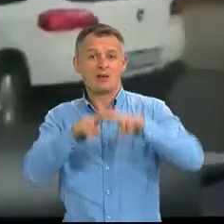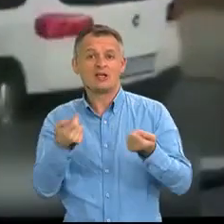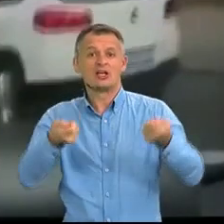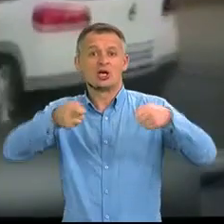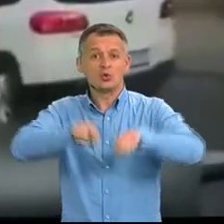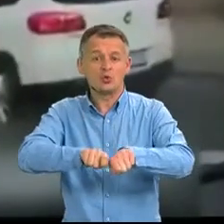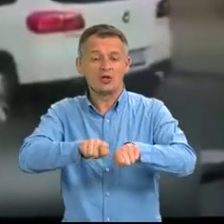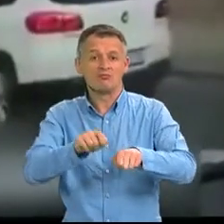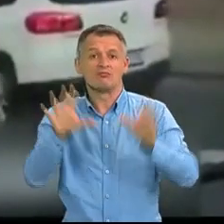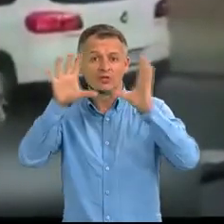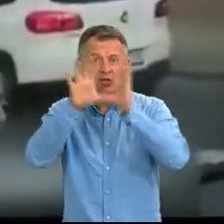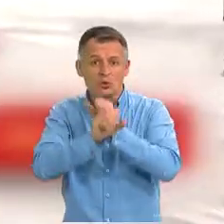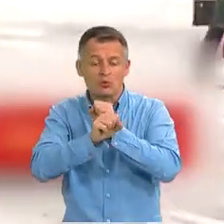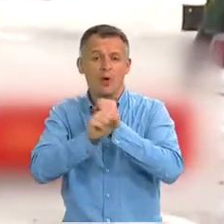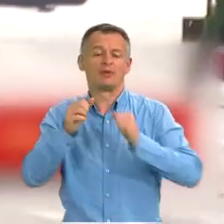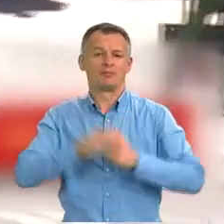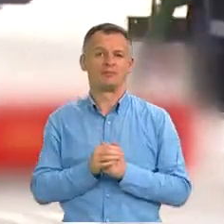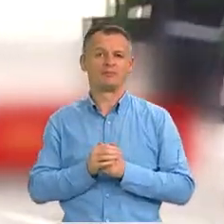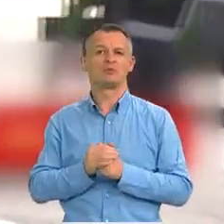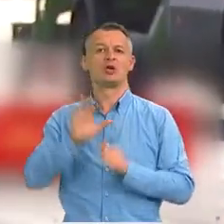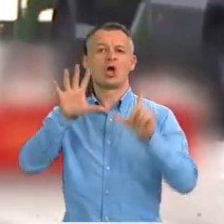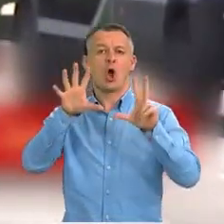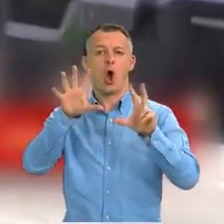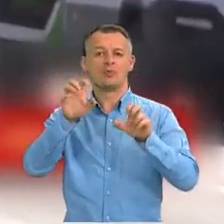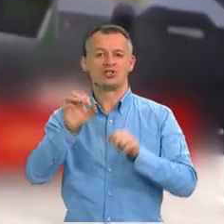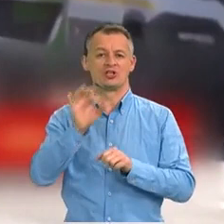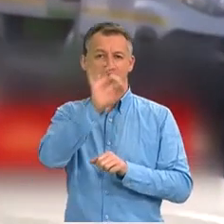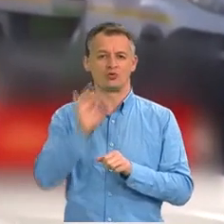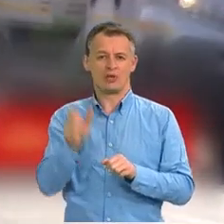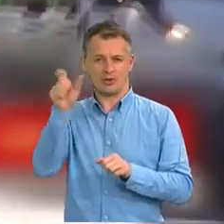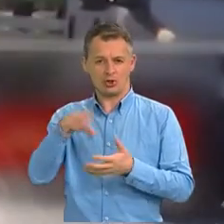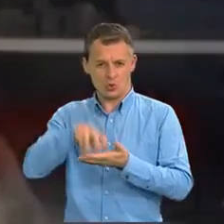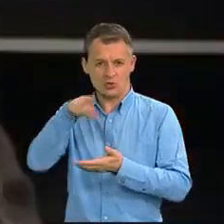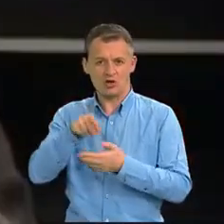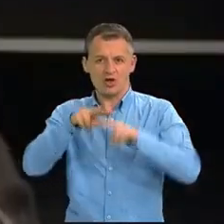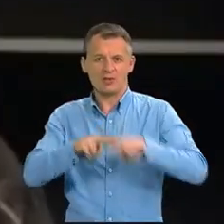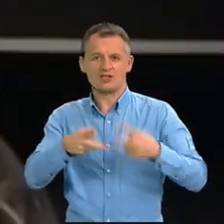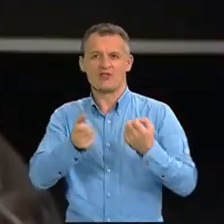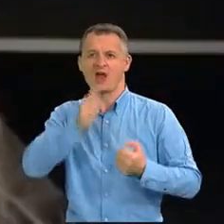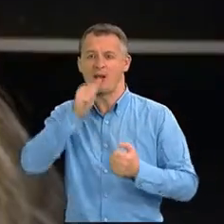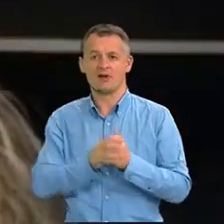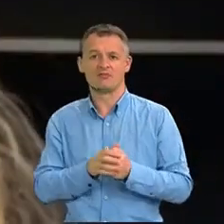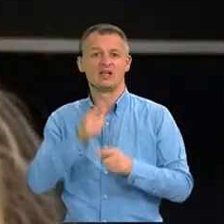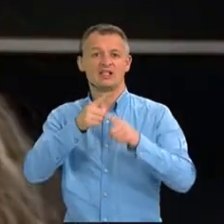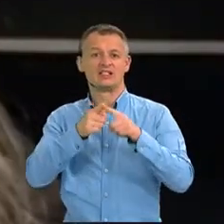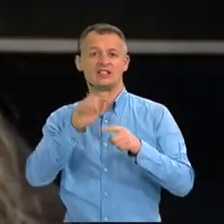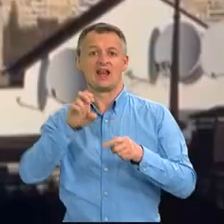au lovit infrastructura critică. 80% dintre locuitorii capitalei au rămas fără apă. Xenia a trecut și ea prin clipe grele în această dimineață,